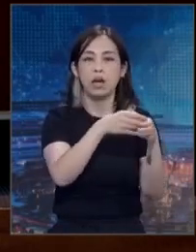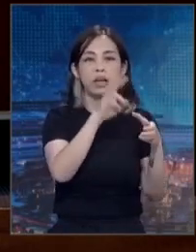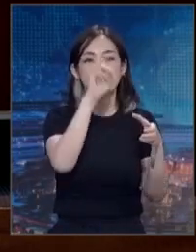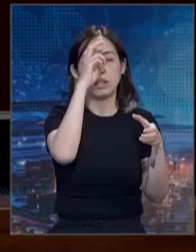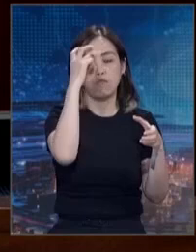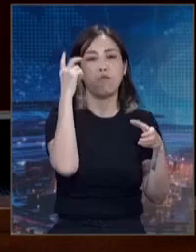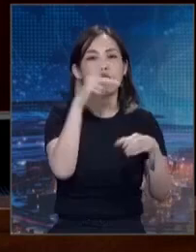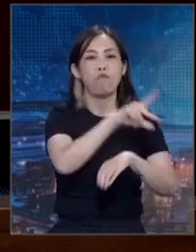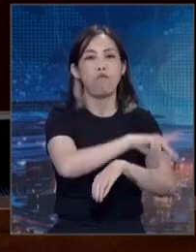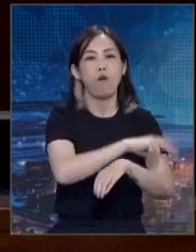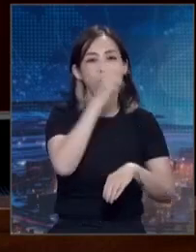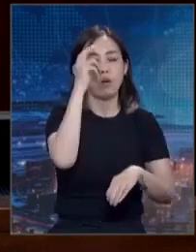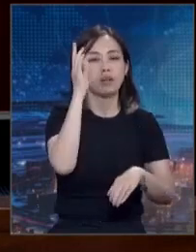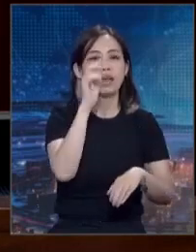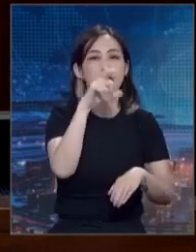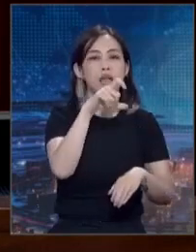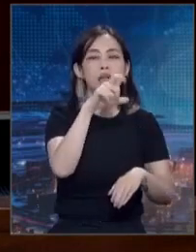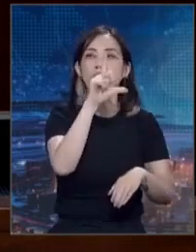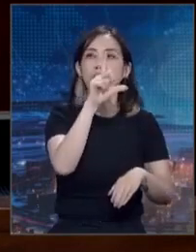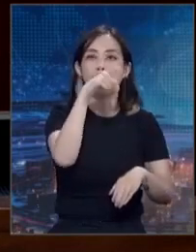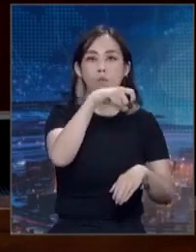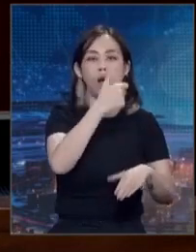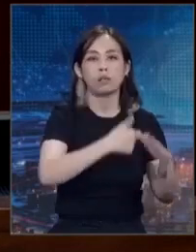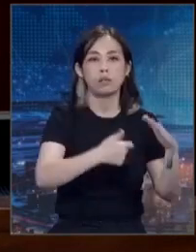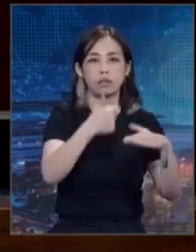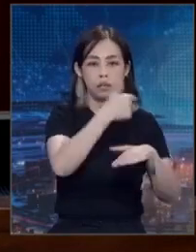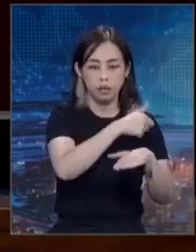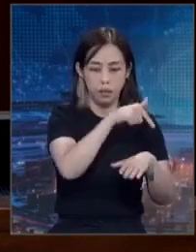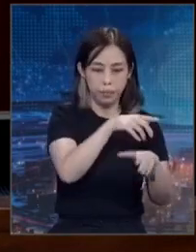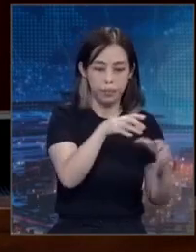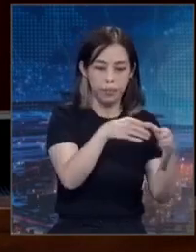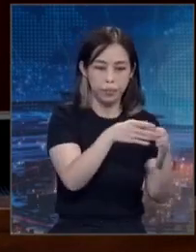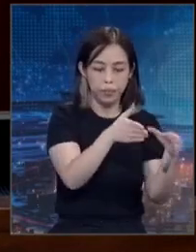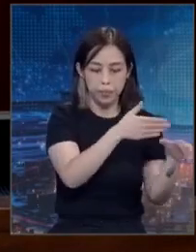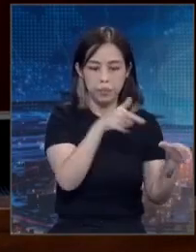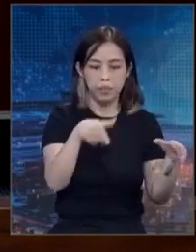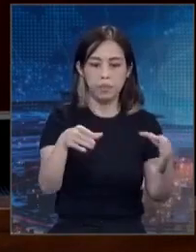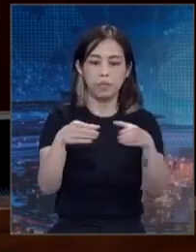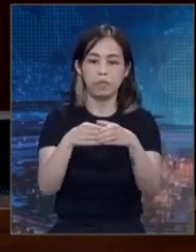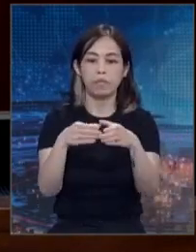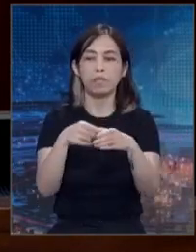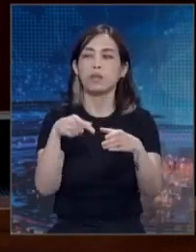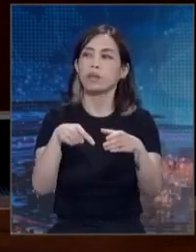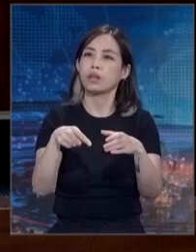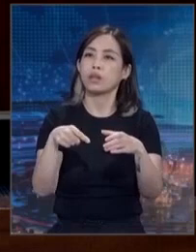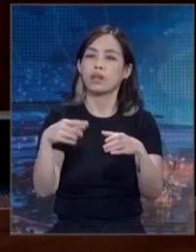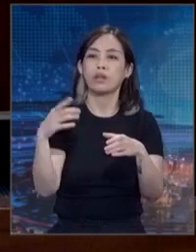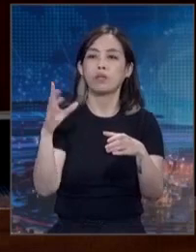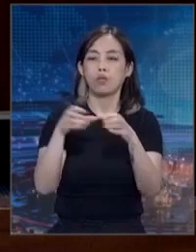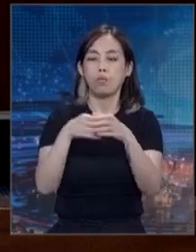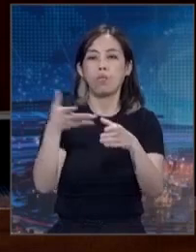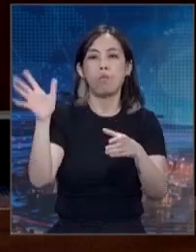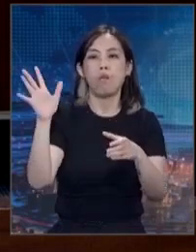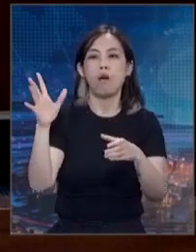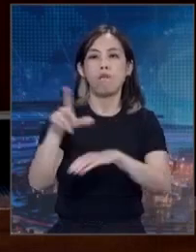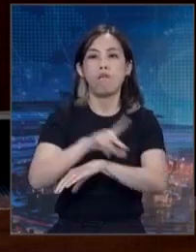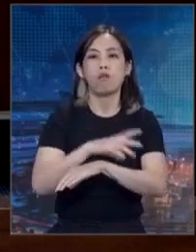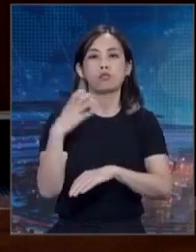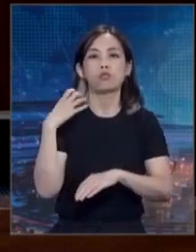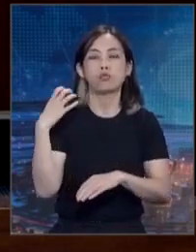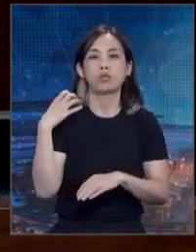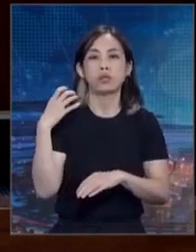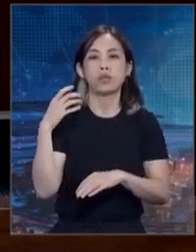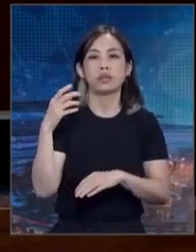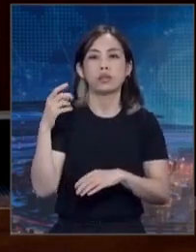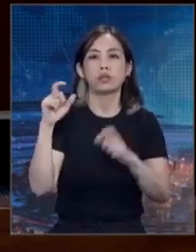Thủ tướng Trần Lưu Quang làm tổ trưởng. Một tổ của Phó Chủ tịch Nguyễn Khắc Định phụ trách pháp luật của Quốc hội làm tổ trưởng. Hai tổ